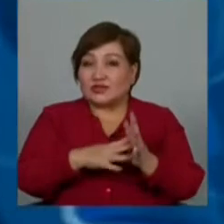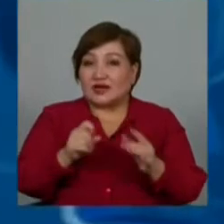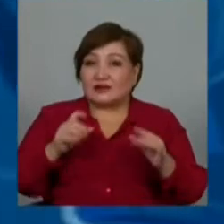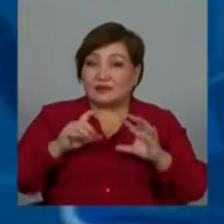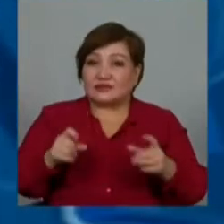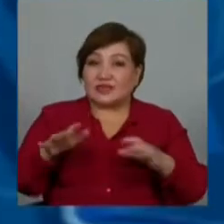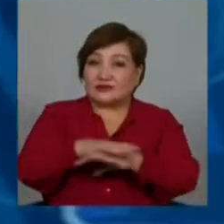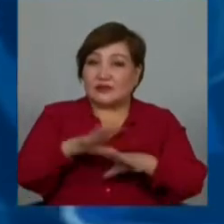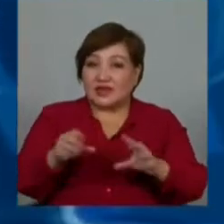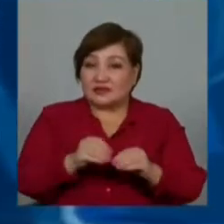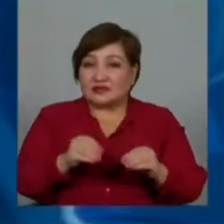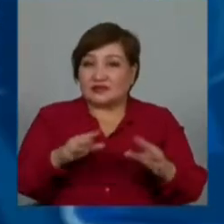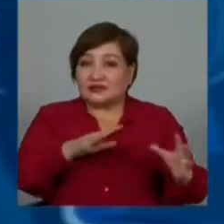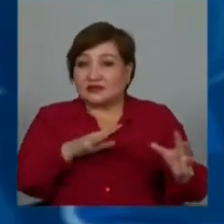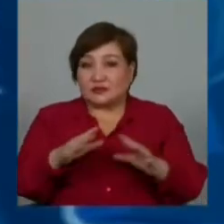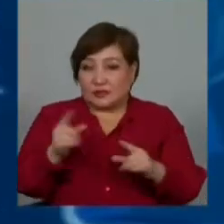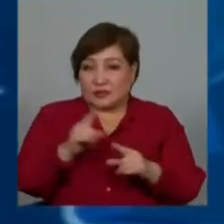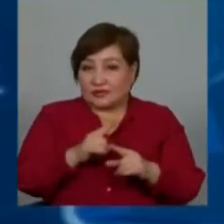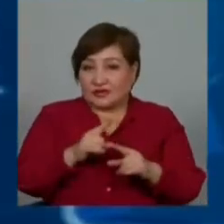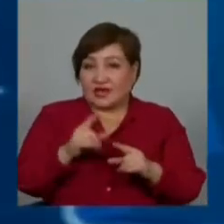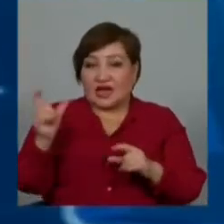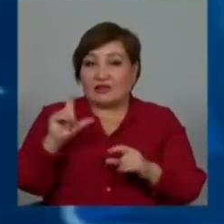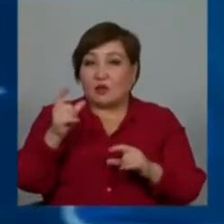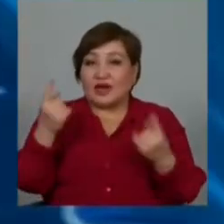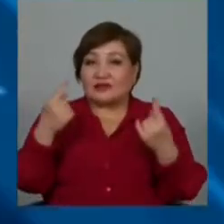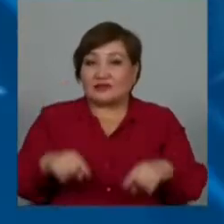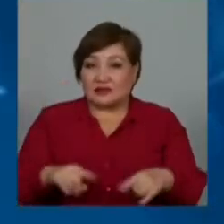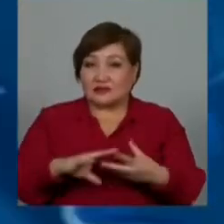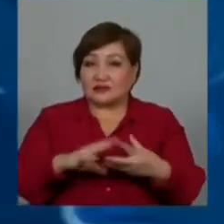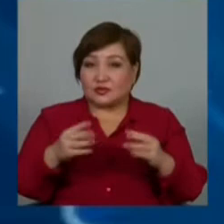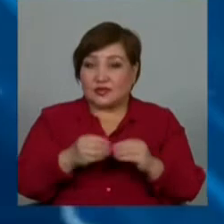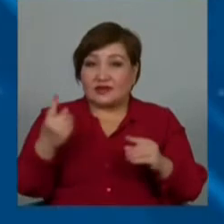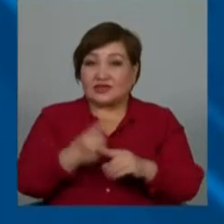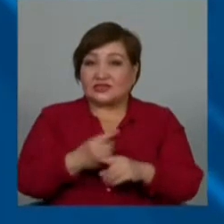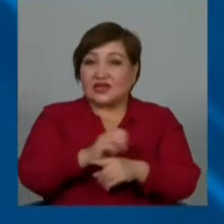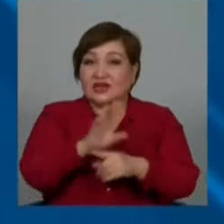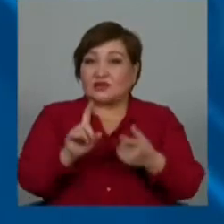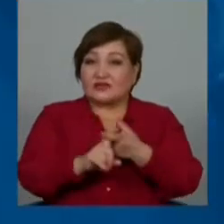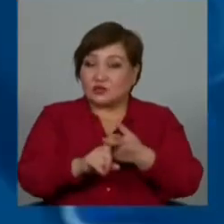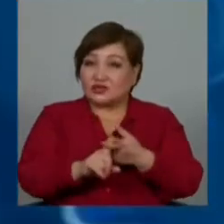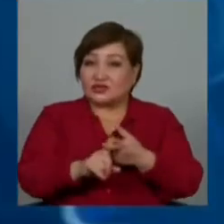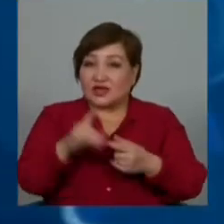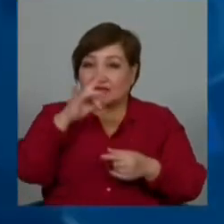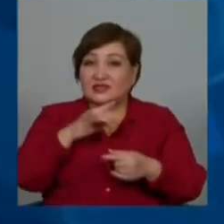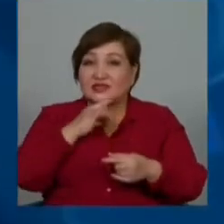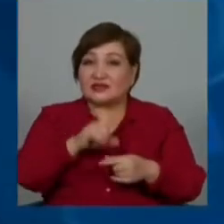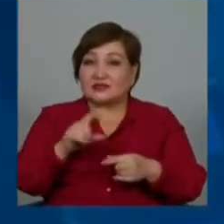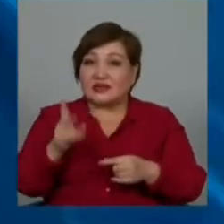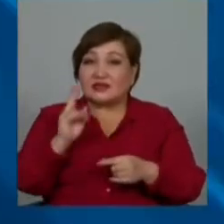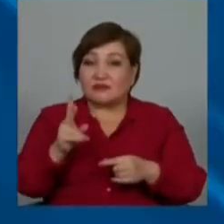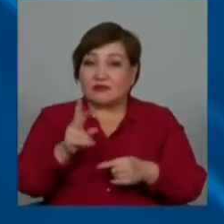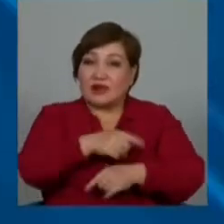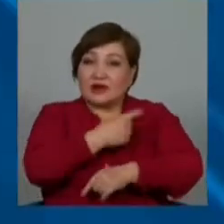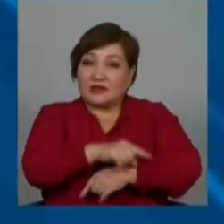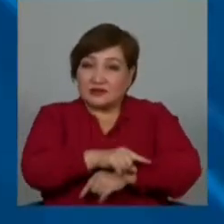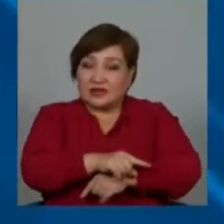мемлекетті экономикалық дағдарысқа әкеп соқтырды. Алғаш коронавирус жұқтырған қазақстандықтар кім? Ақ халатты абзал жандар